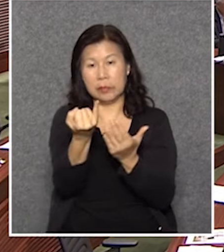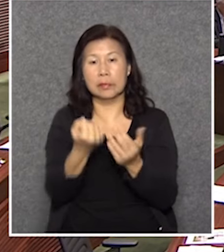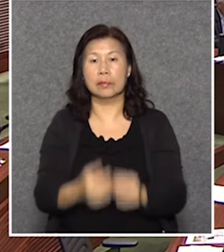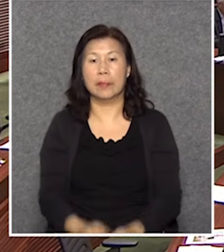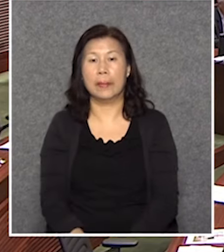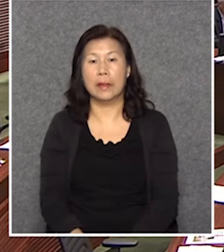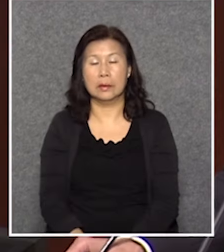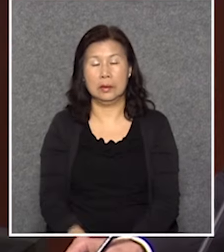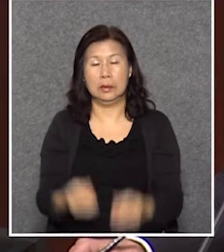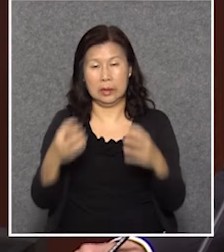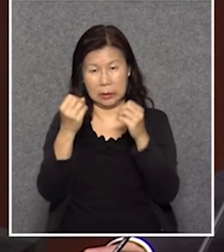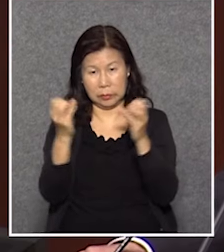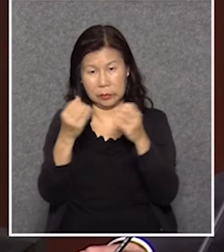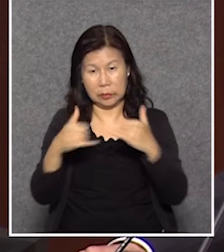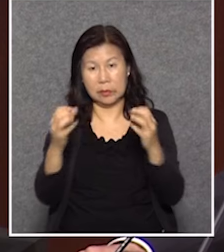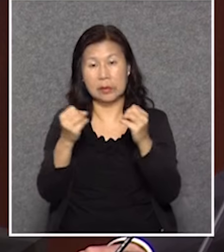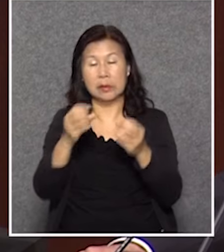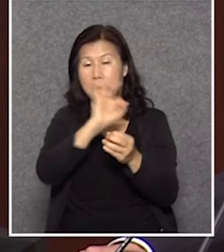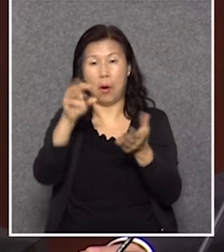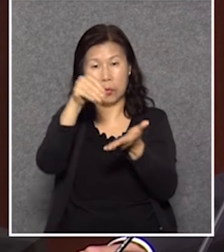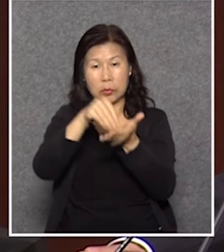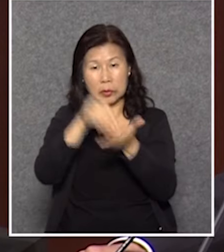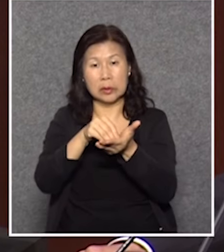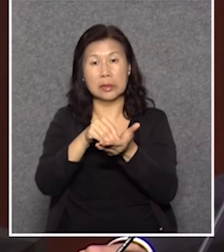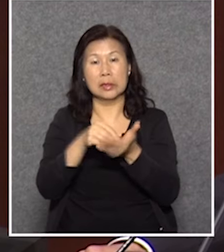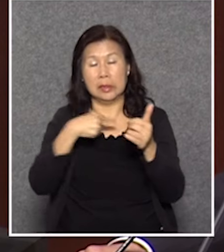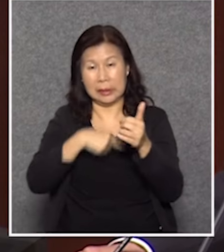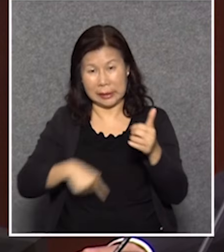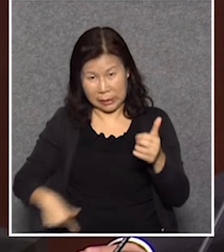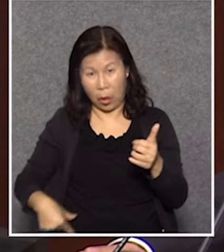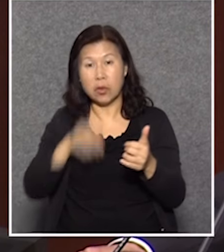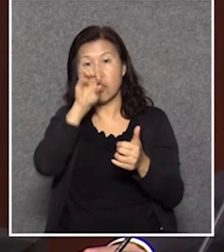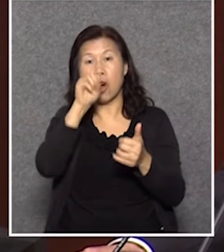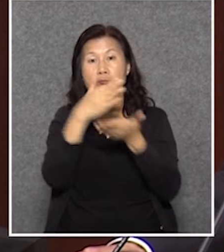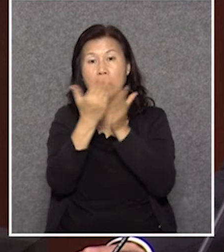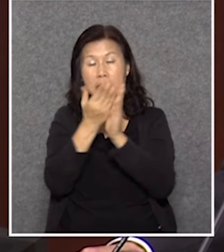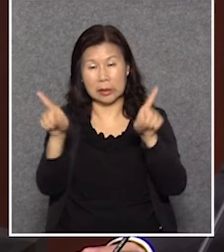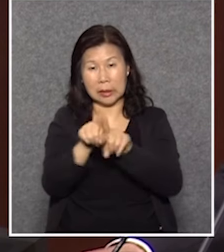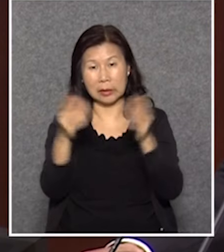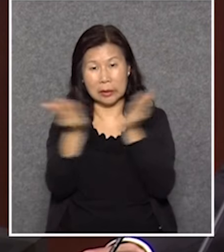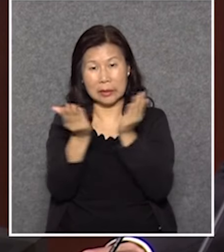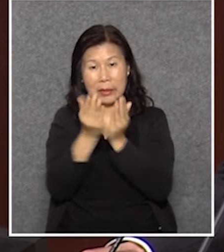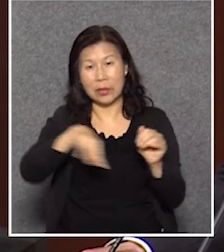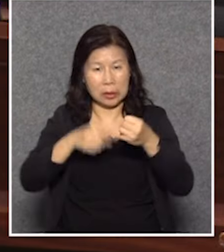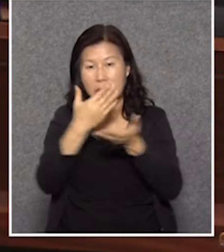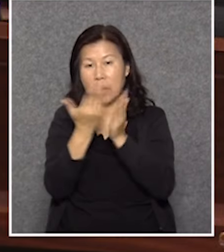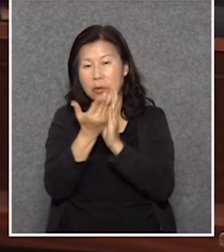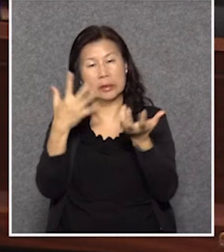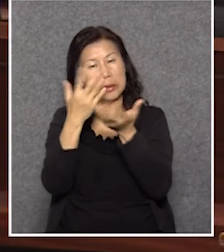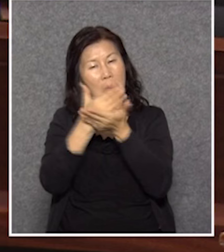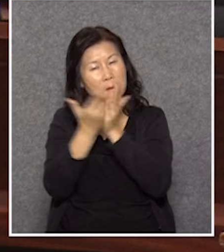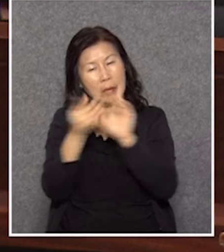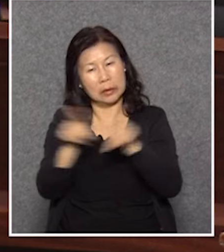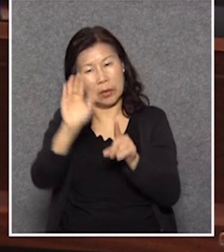議事規則咧並冇規定議員講嘅一定係事實，正如大家知道。